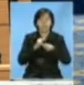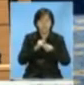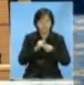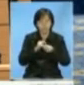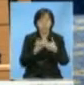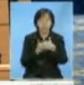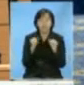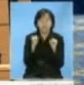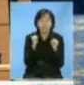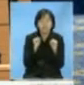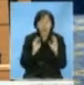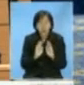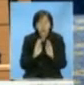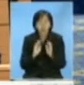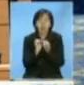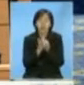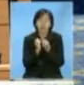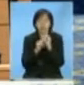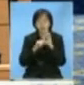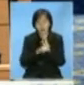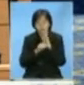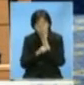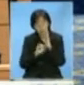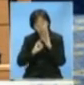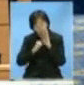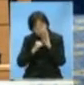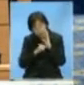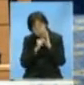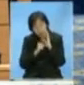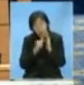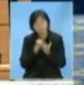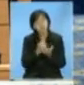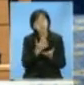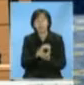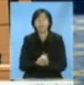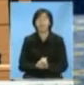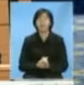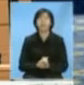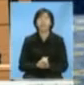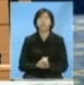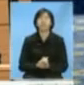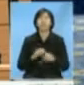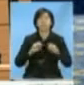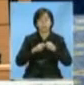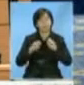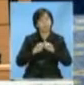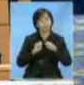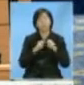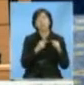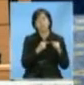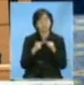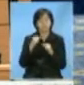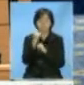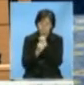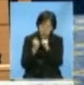รห้องแช่เย็นให้กับภาคตะลอหรือจังหวัดจันทบุรีได้ปัญหานี้จะเกิด